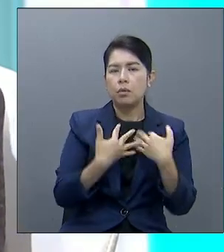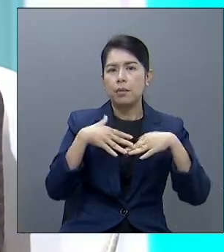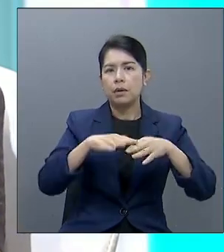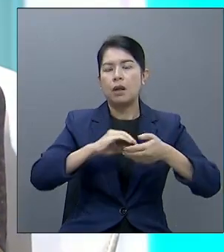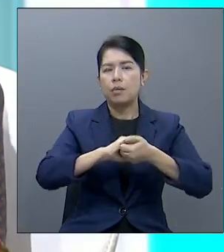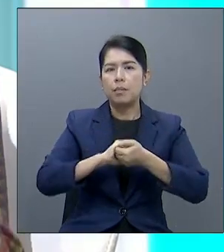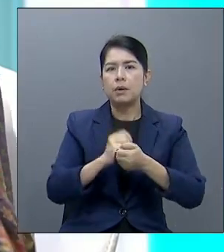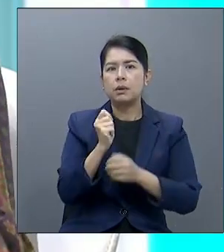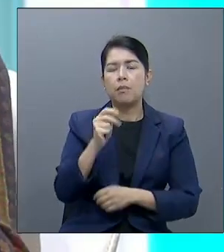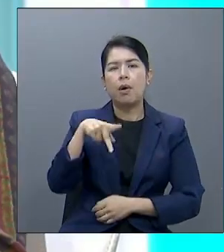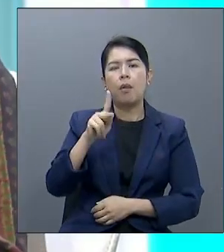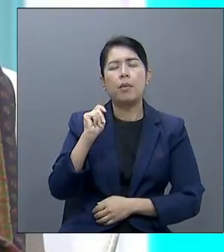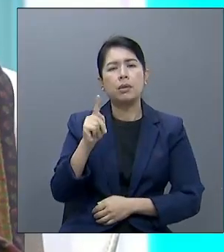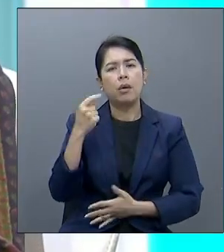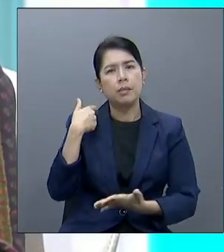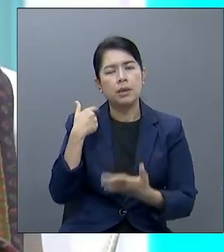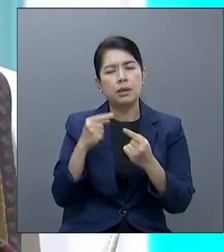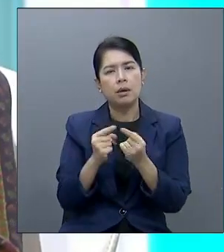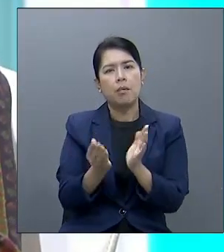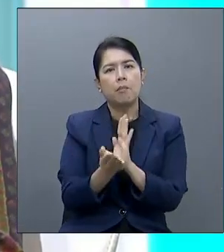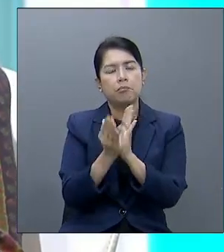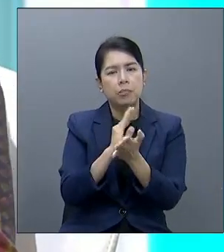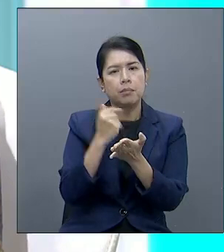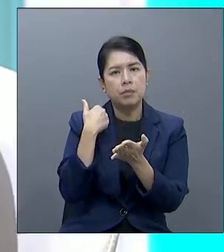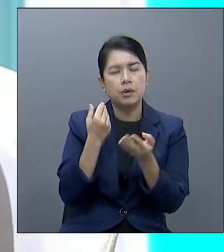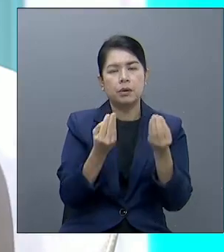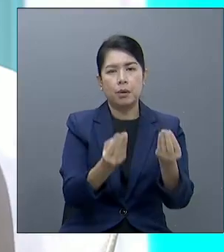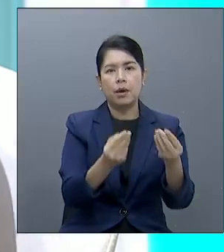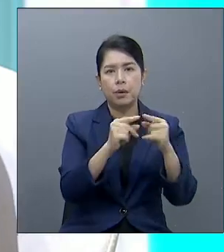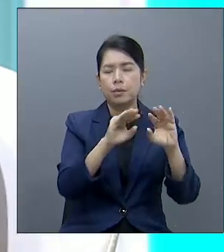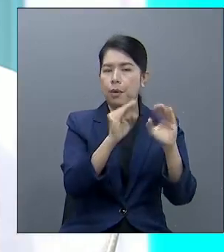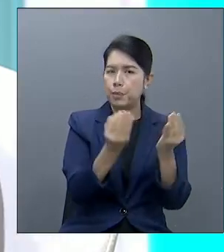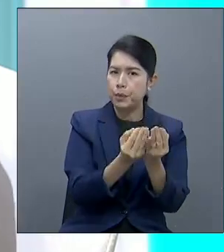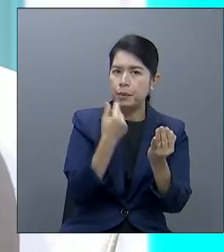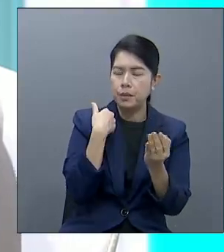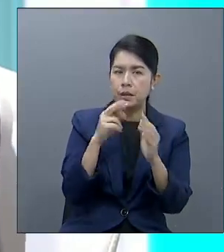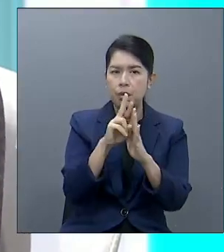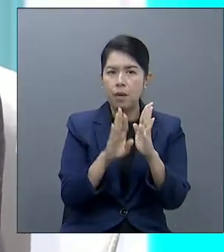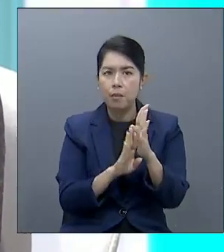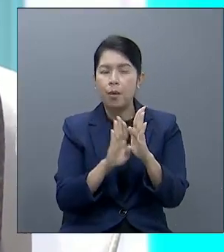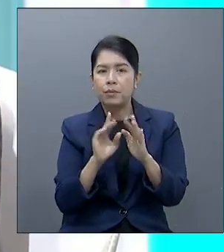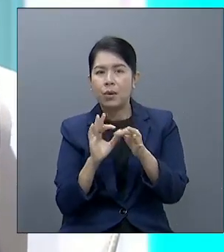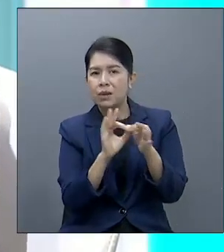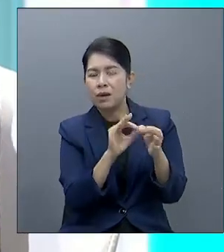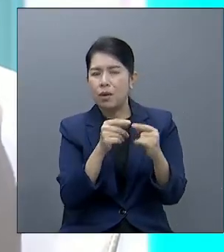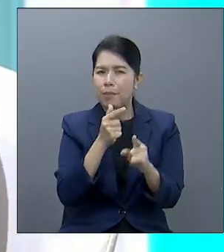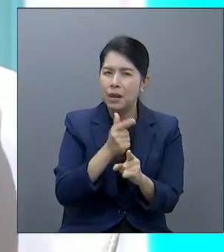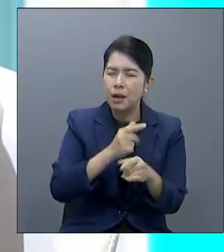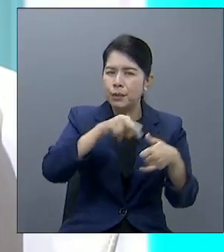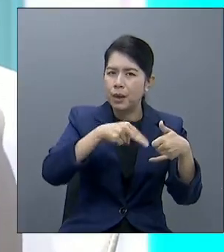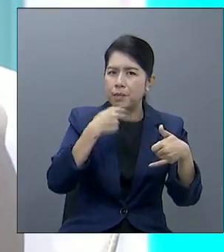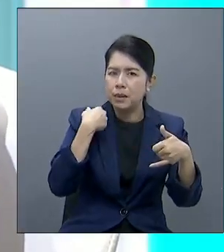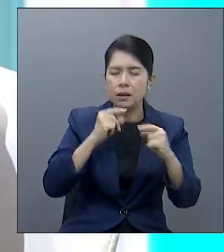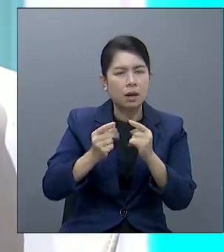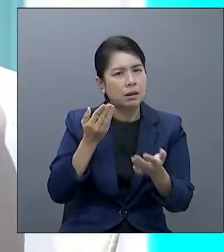ลือสังคมตำบลสร้างแบบครอบครัวเชิงพลังบวกอะค่ะแล้วก็มีระบบพี่เลี้ยงในชุมชนทำกิจกรรมในชุมชนอะไรอย่างเงี้ยคือมันมีกล